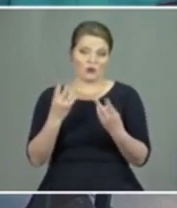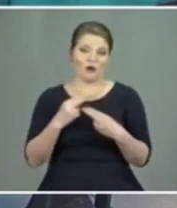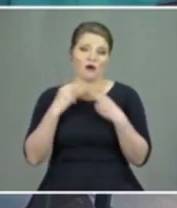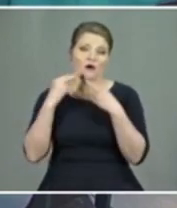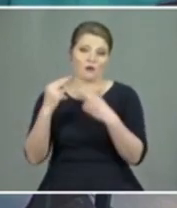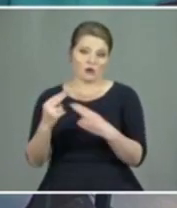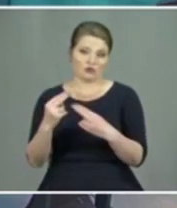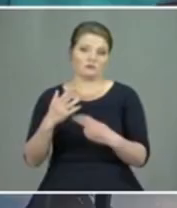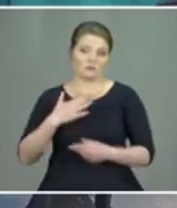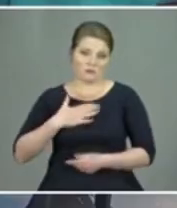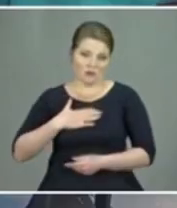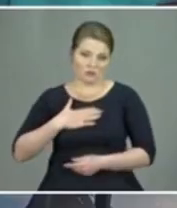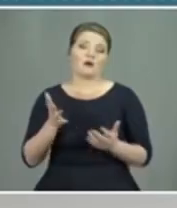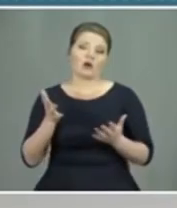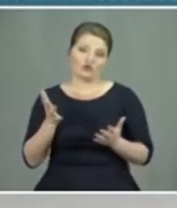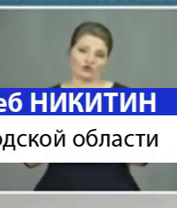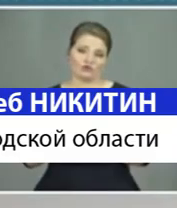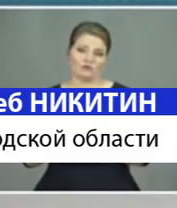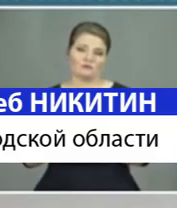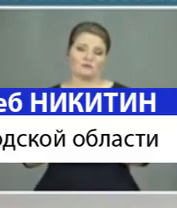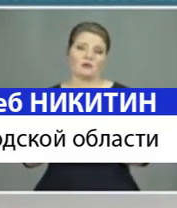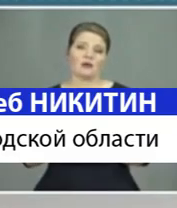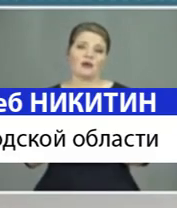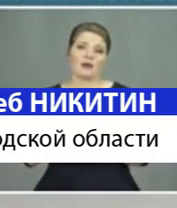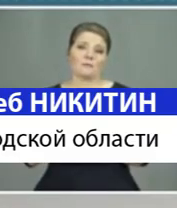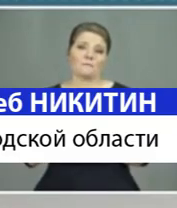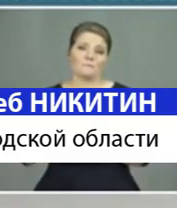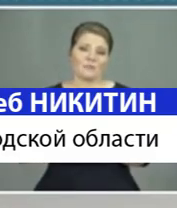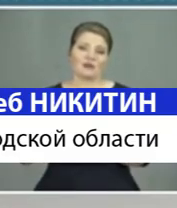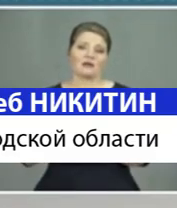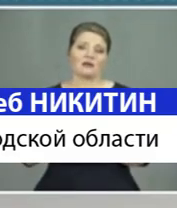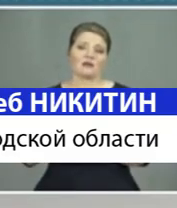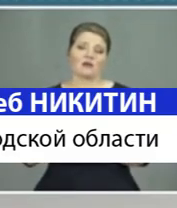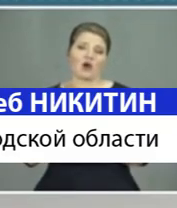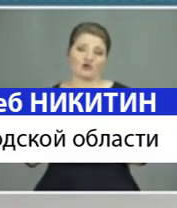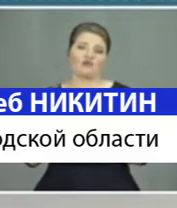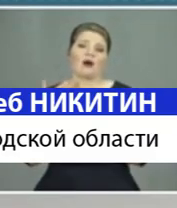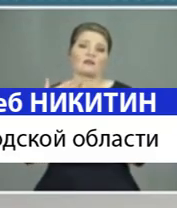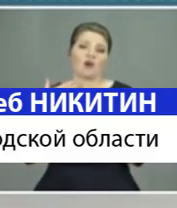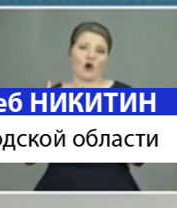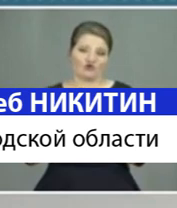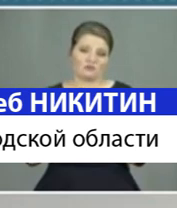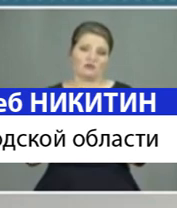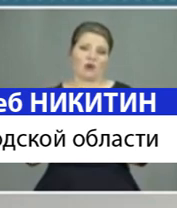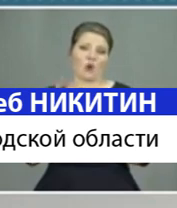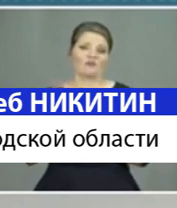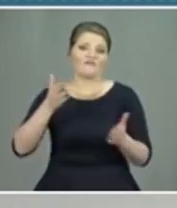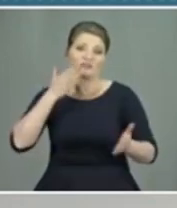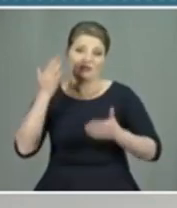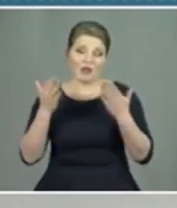потрачено порядка 3 миллиардов рублей. Мы скорее действительно откажемся от каких-то развлекательных мероприятий,